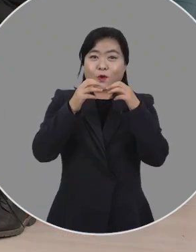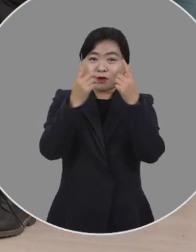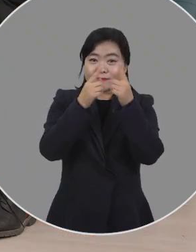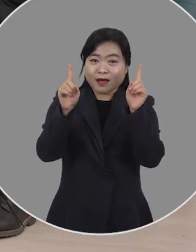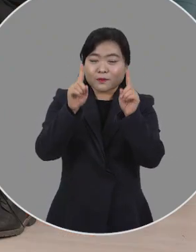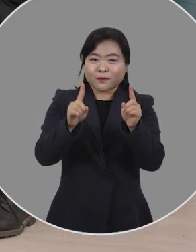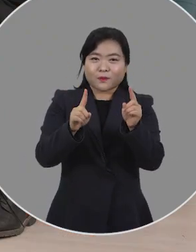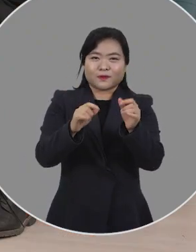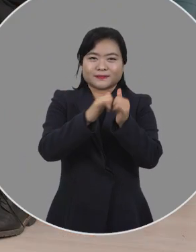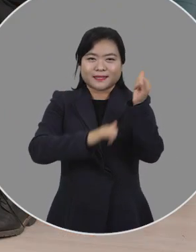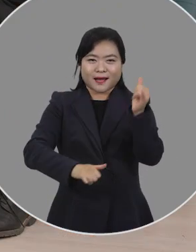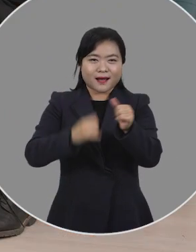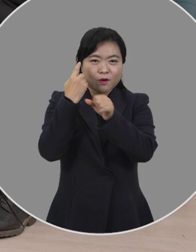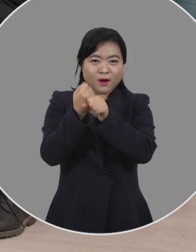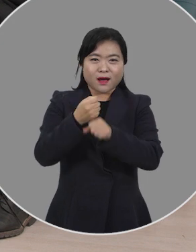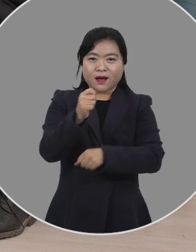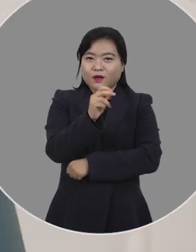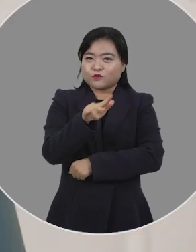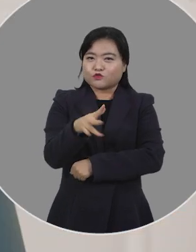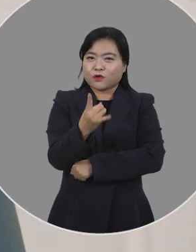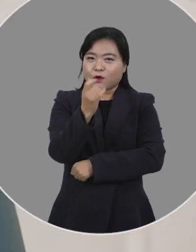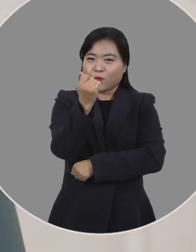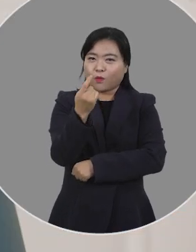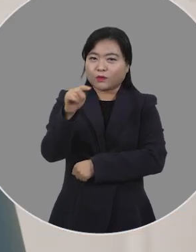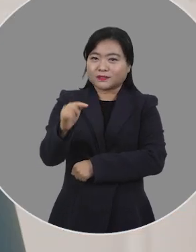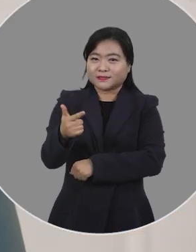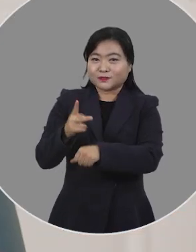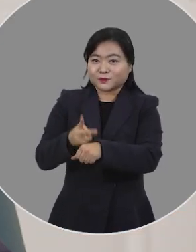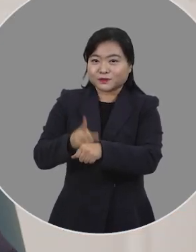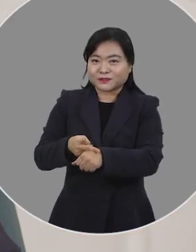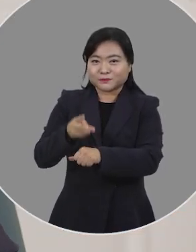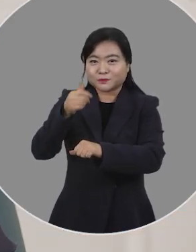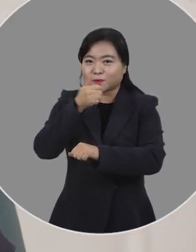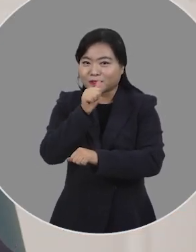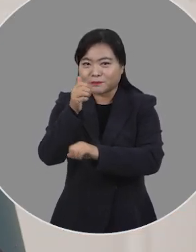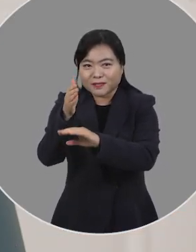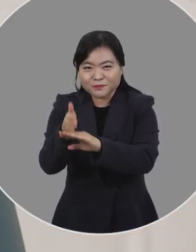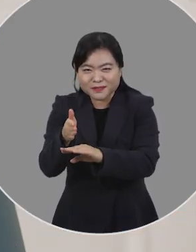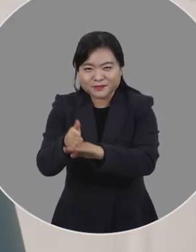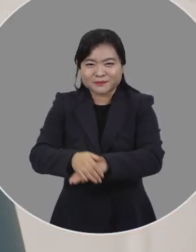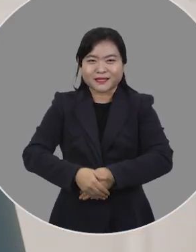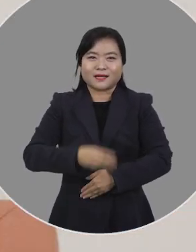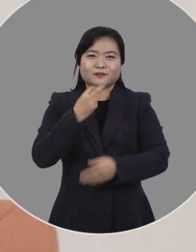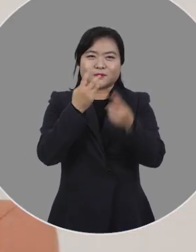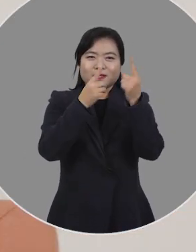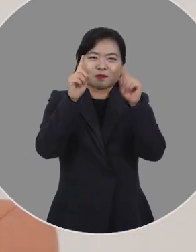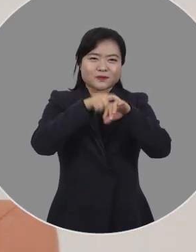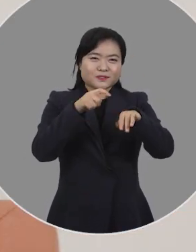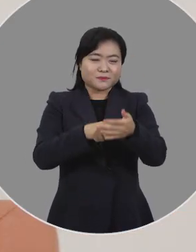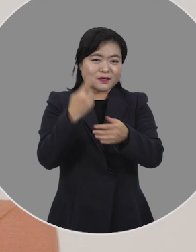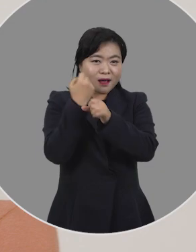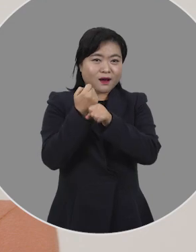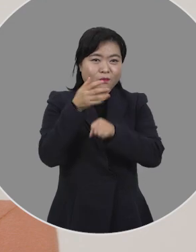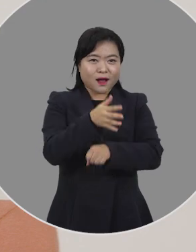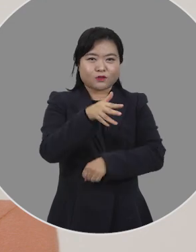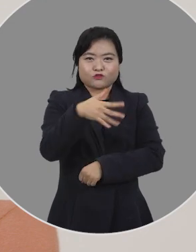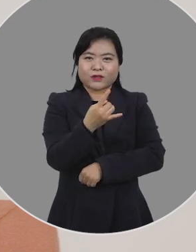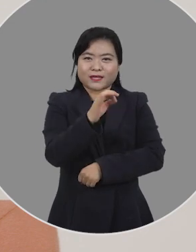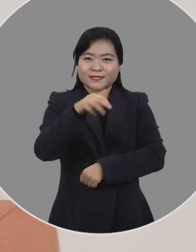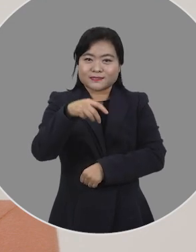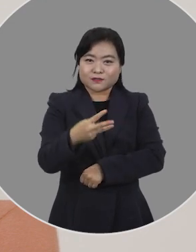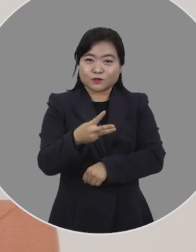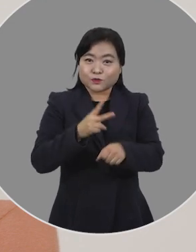그리고 고려대학교 사학과 최호근 교수님 소개해드립니다. 고맙습니다. 서울대학교 심리학과 최인철